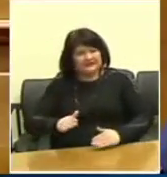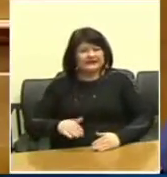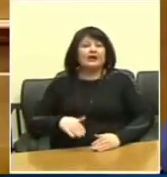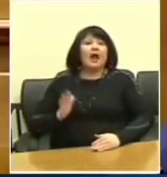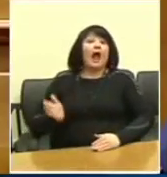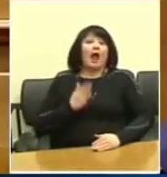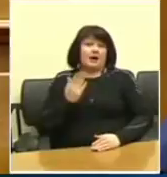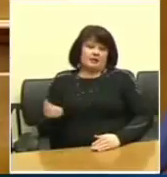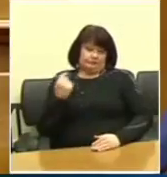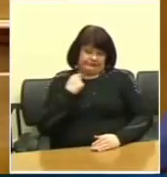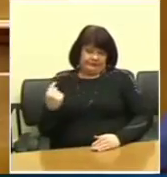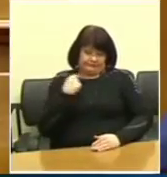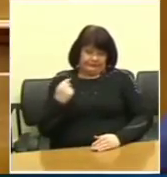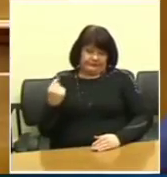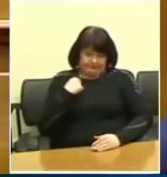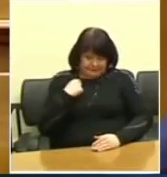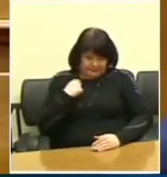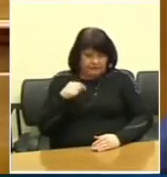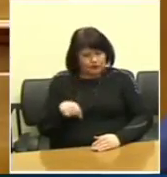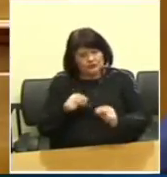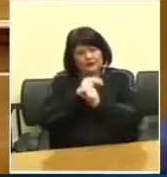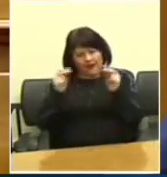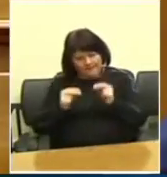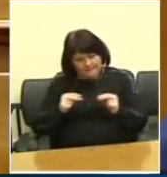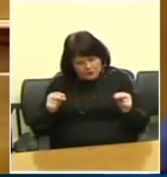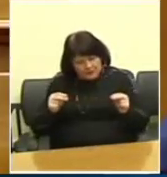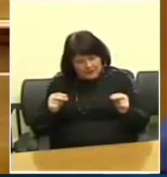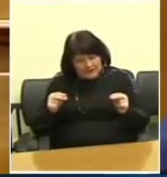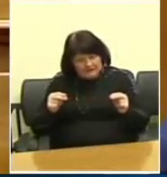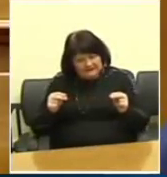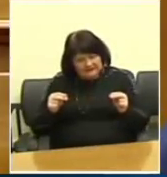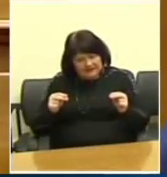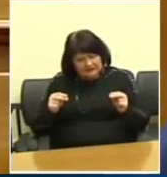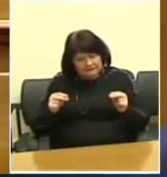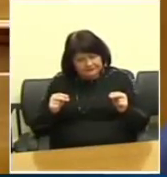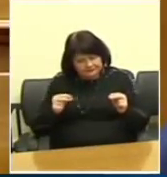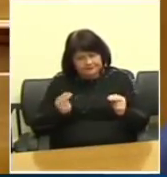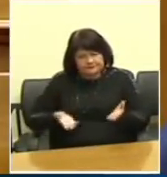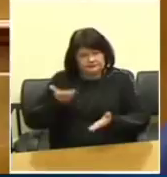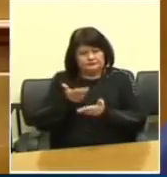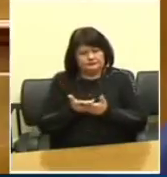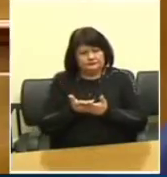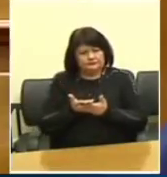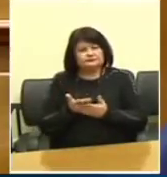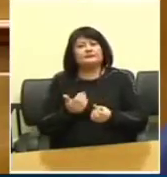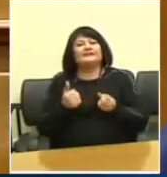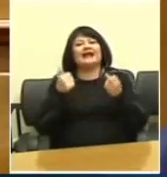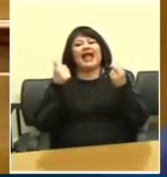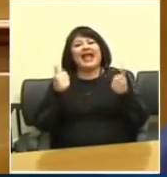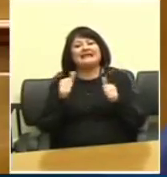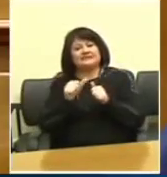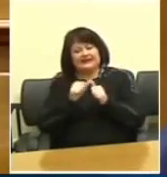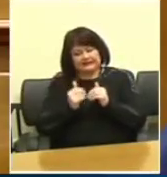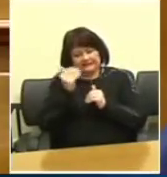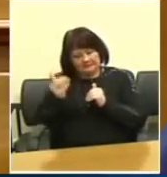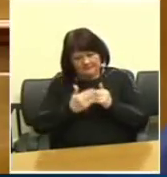αυτές δεν ευδοκιμήσουν σε 6 διαδοχικές, σε μια διάρκεια 6 μηνών,